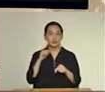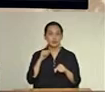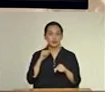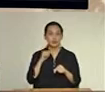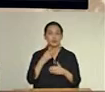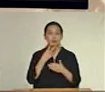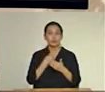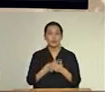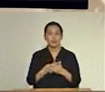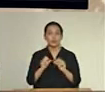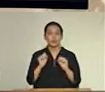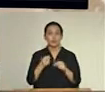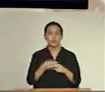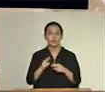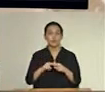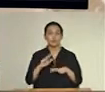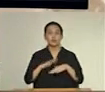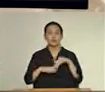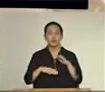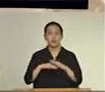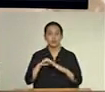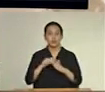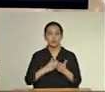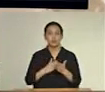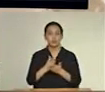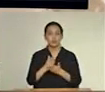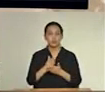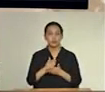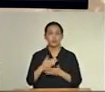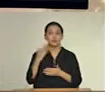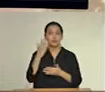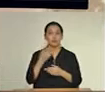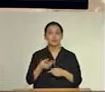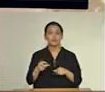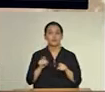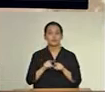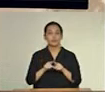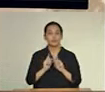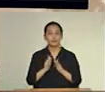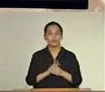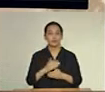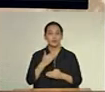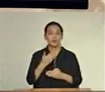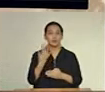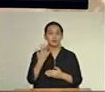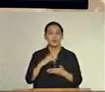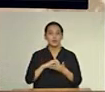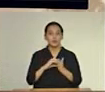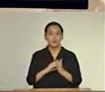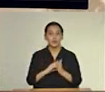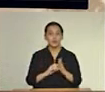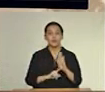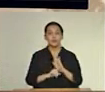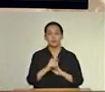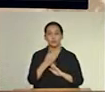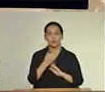ekan. Demak, bu tajriba usulining mohiyati mana shunday ekan. Yana bir biz bunga siz 5-sinfni endi